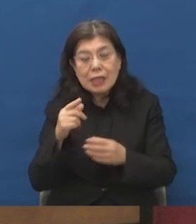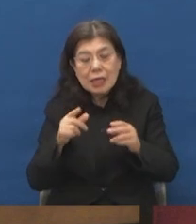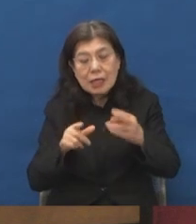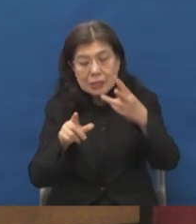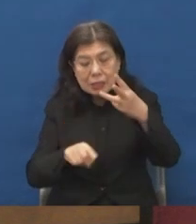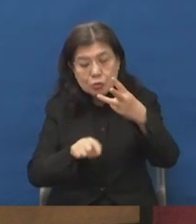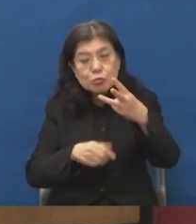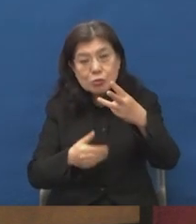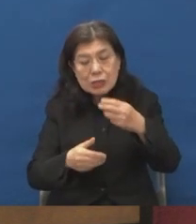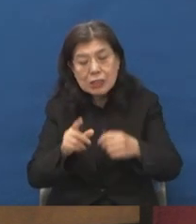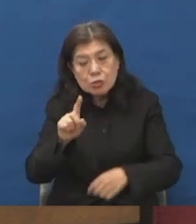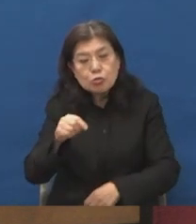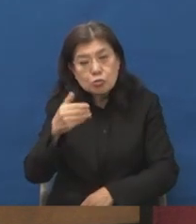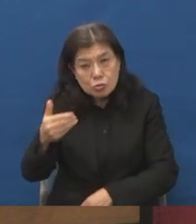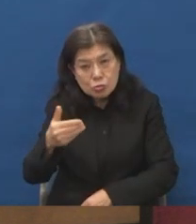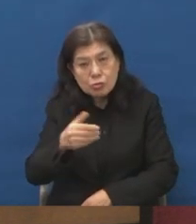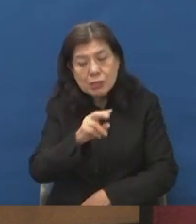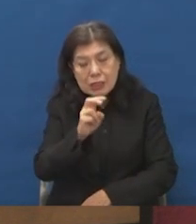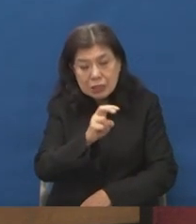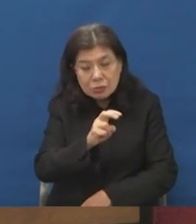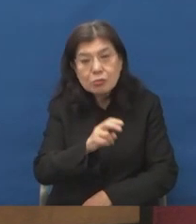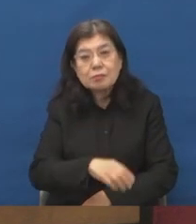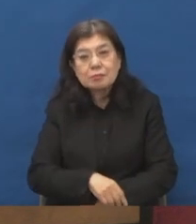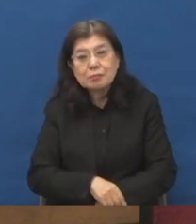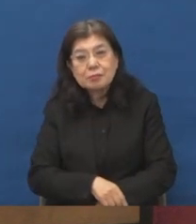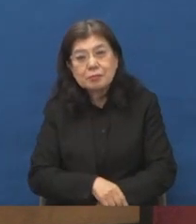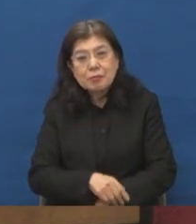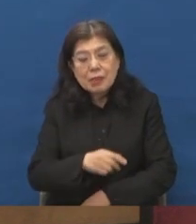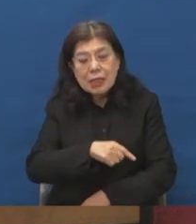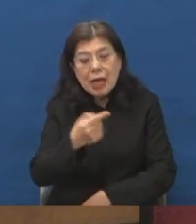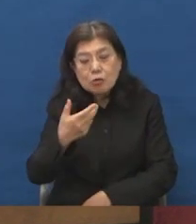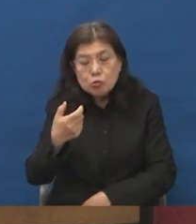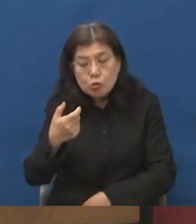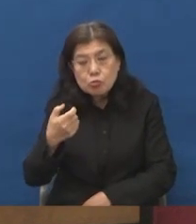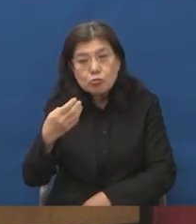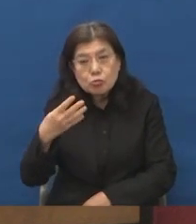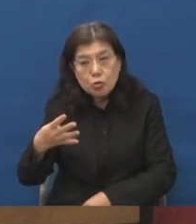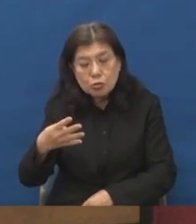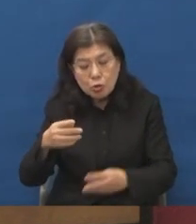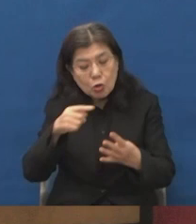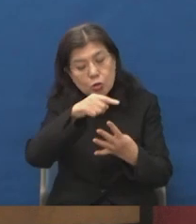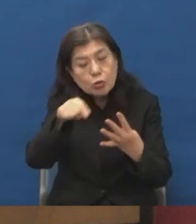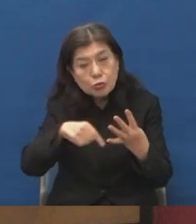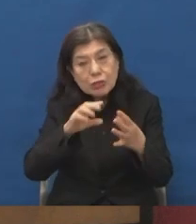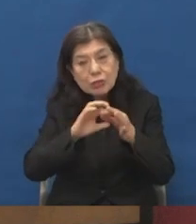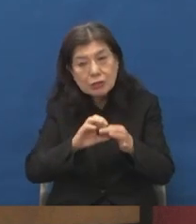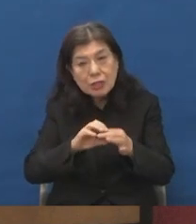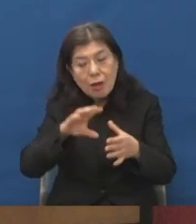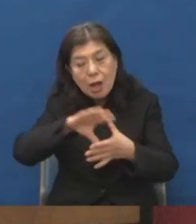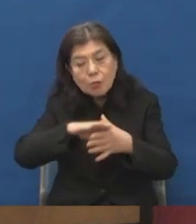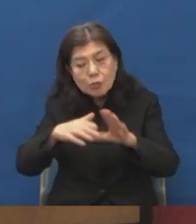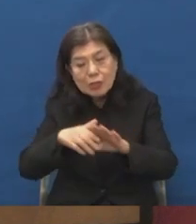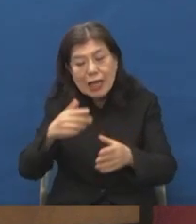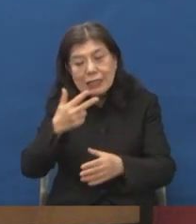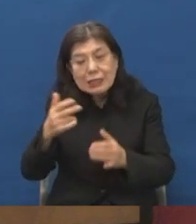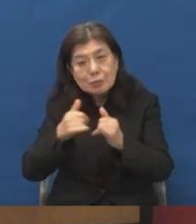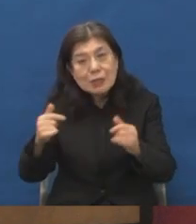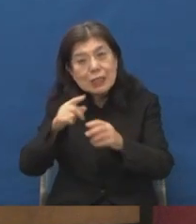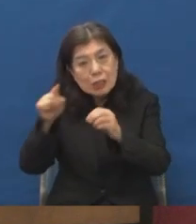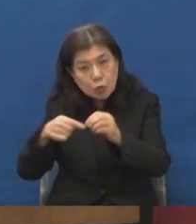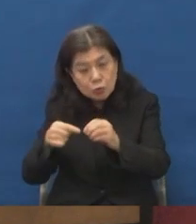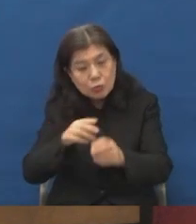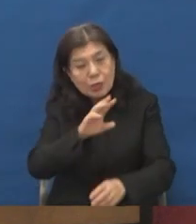第19号、20号、50号および162号の4件については、文化市民局に対し、議